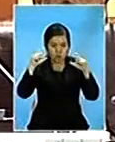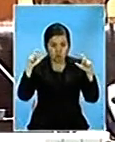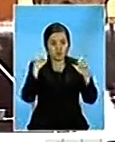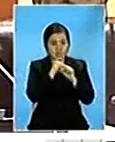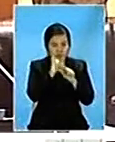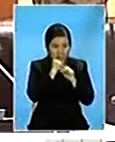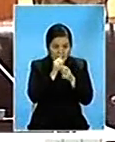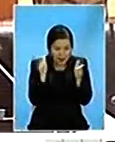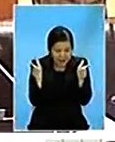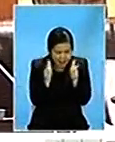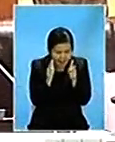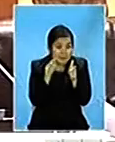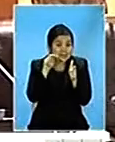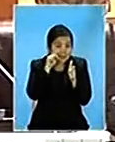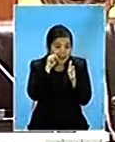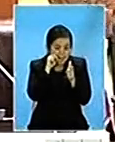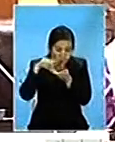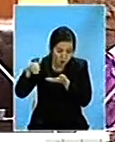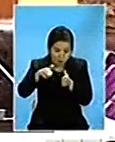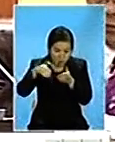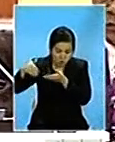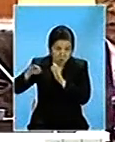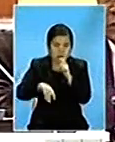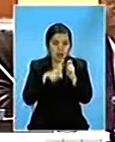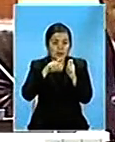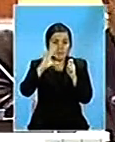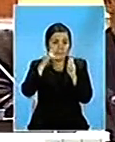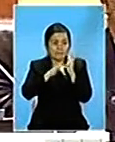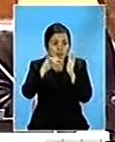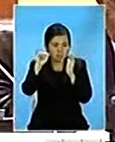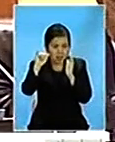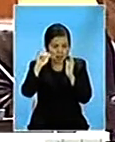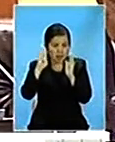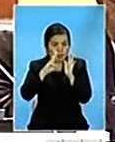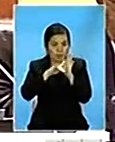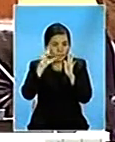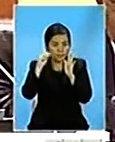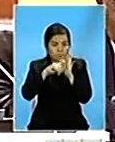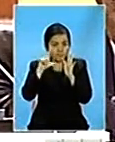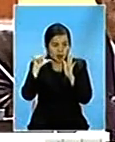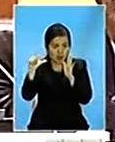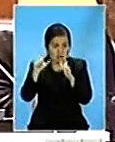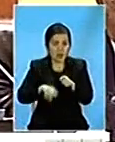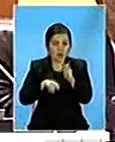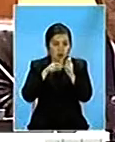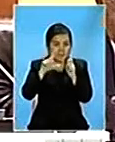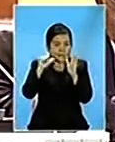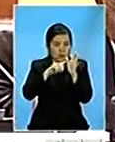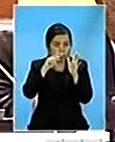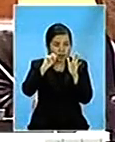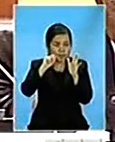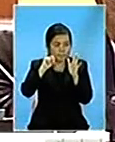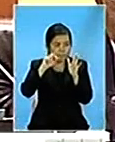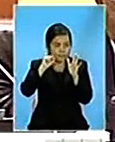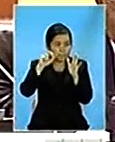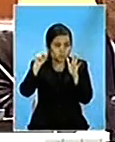อีก3โครงการนะครับที่อำเภอชัยบาดาลและอำเภอลำสนธิและอำเภอ